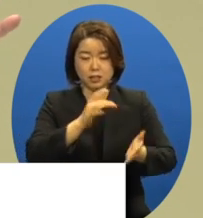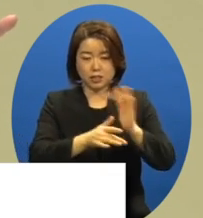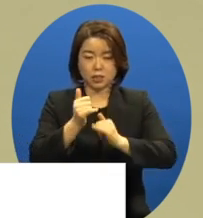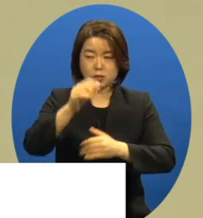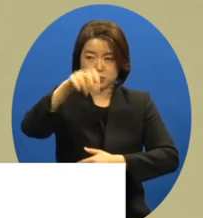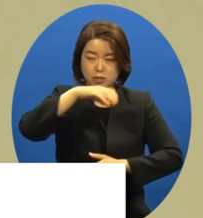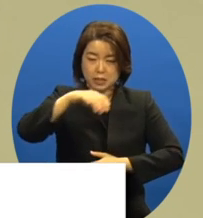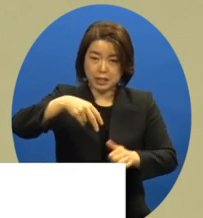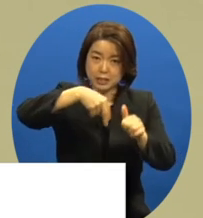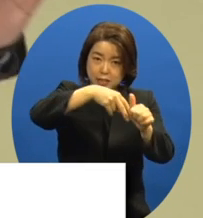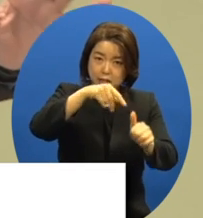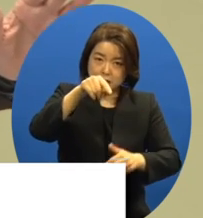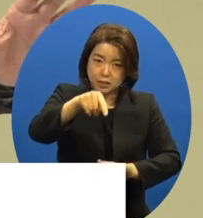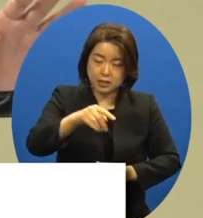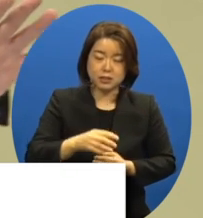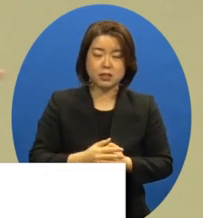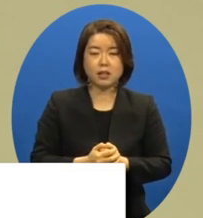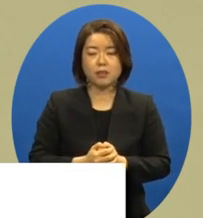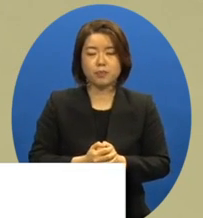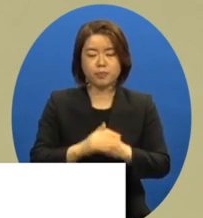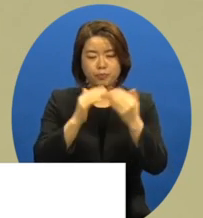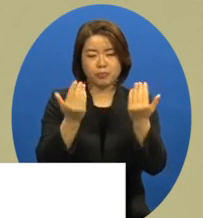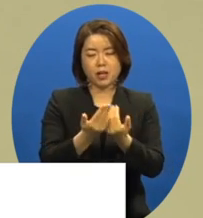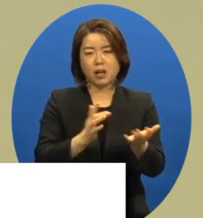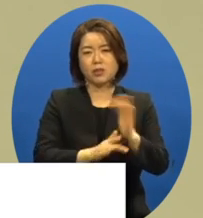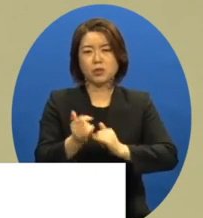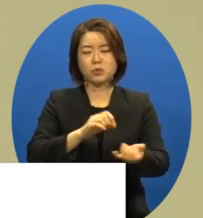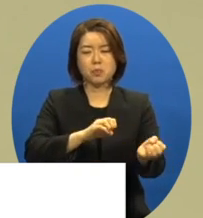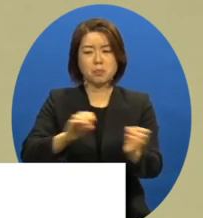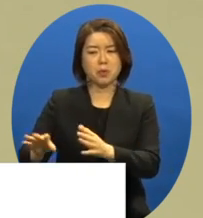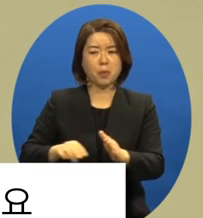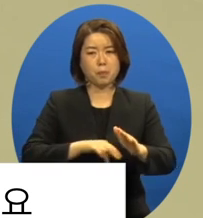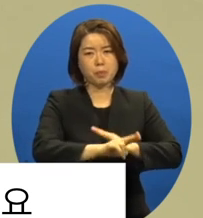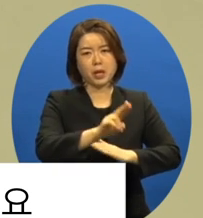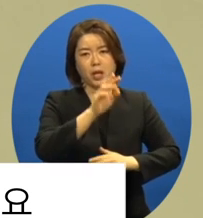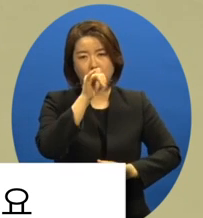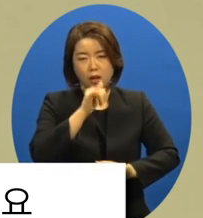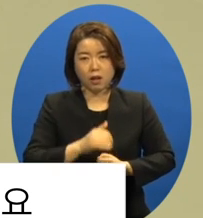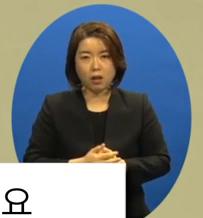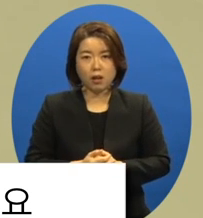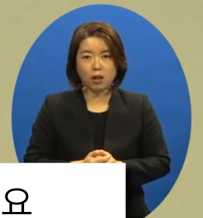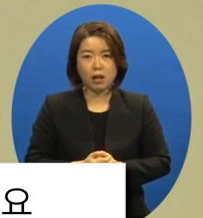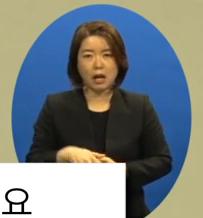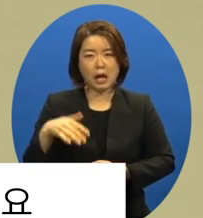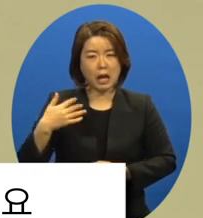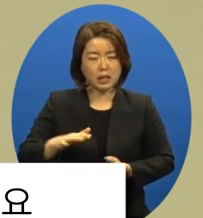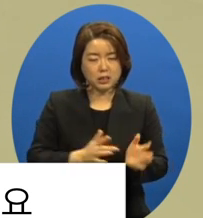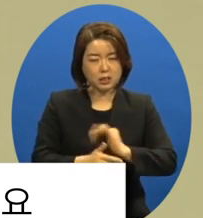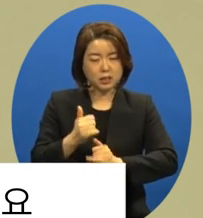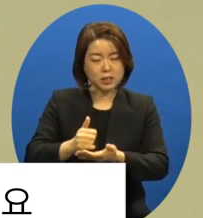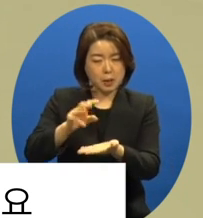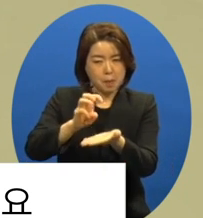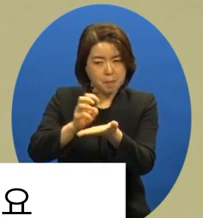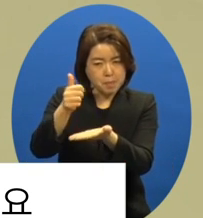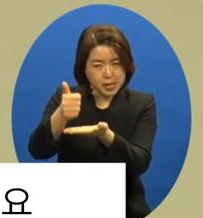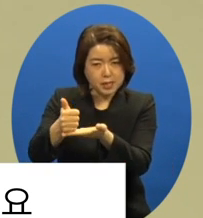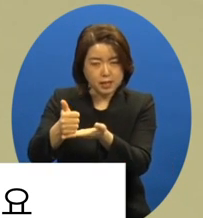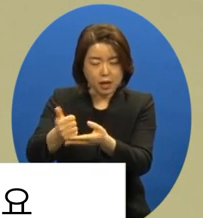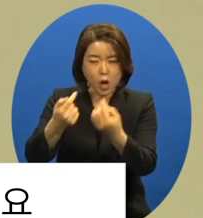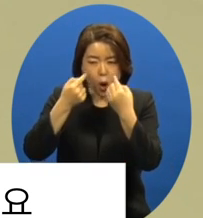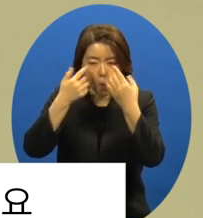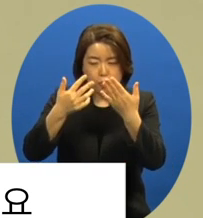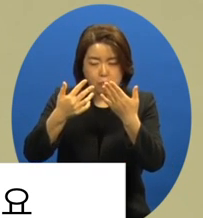그때 그들은 다 예수님을 버리고 도망가 버렸습니다. 아직 예수님이 메시아라는